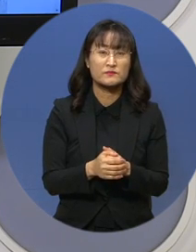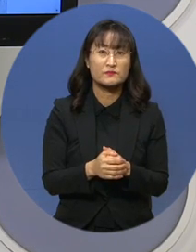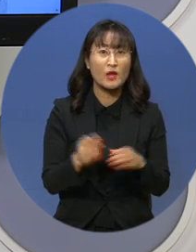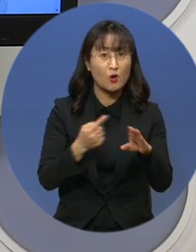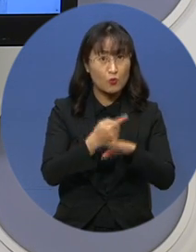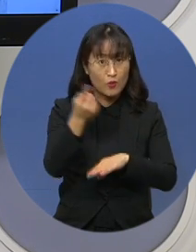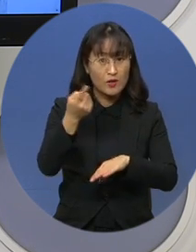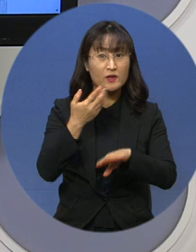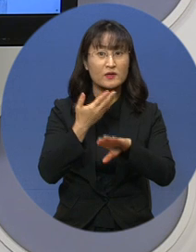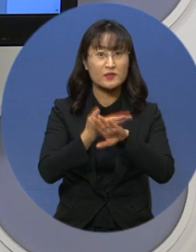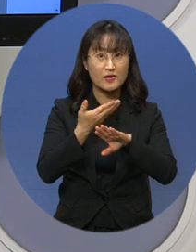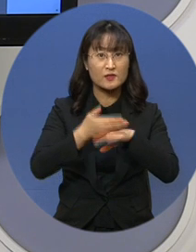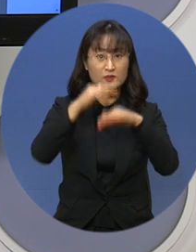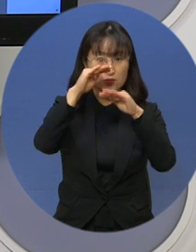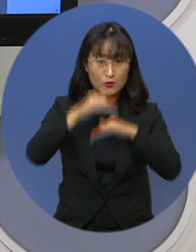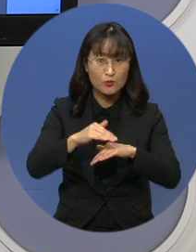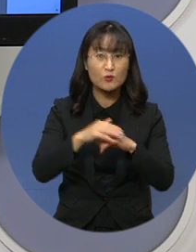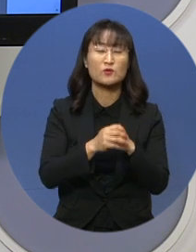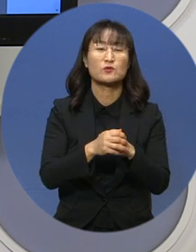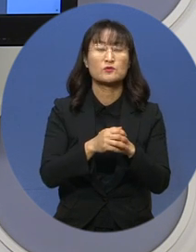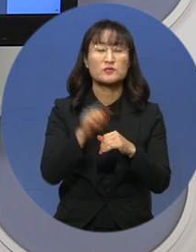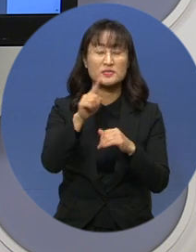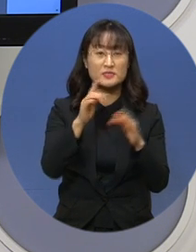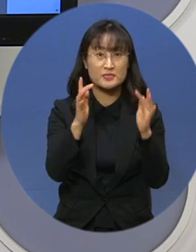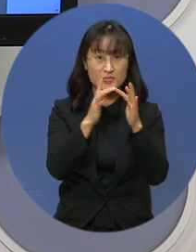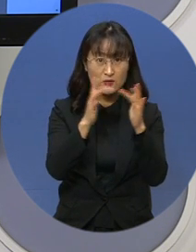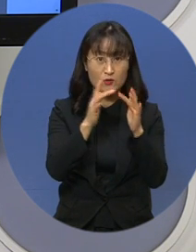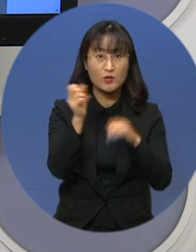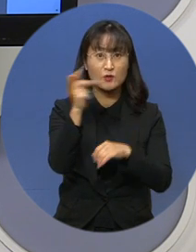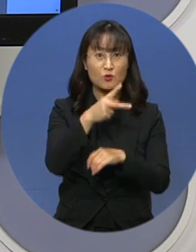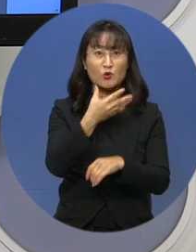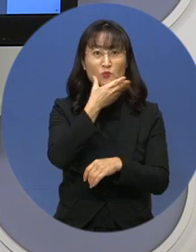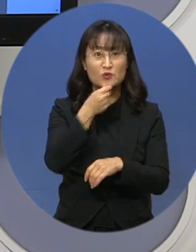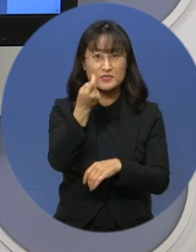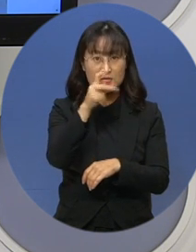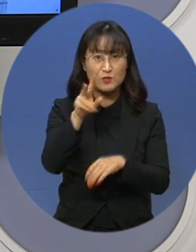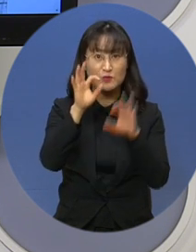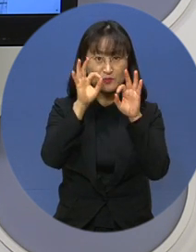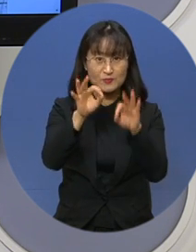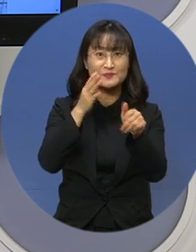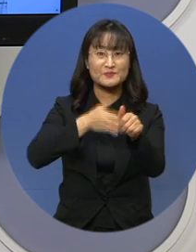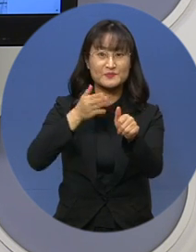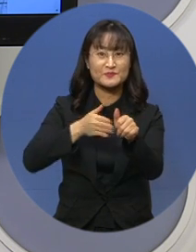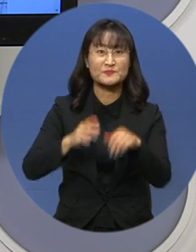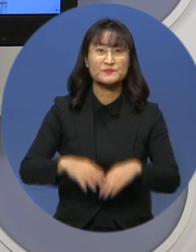사이언 외 표 주소 홈페이지와 장애인 시몬 복지 tv 뉴스를 통해 확인할 수 있습니다